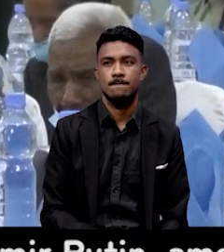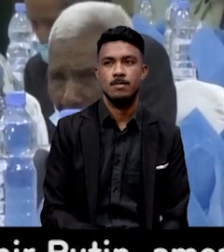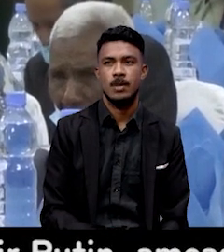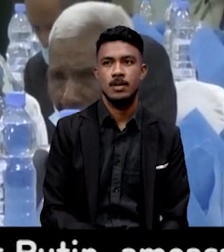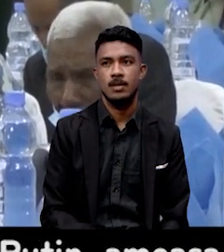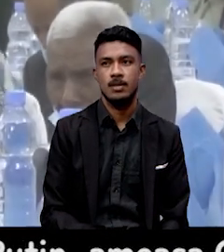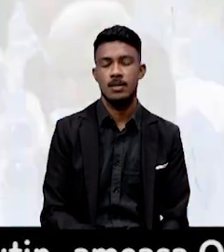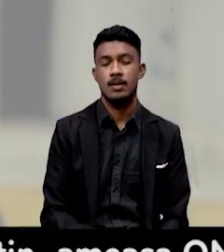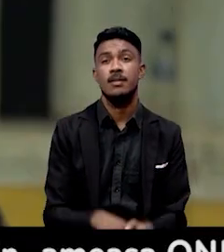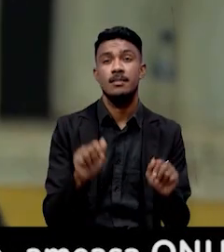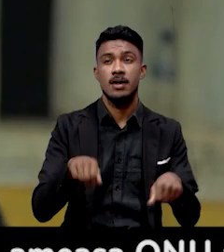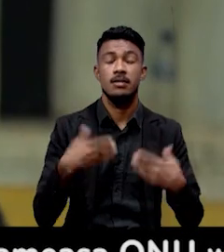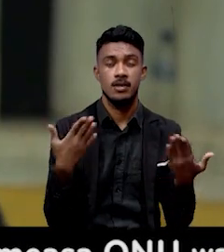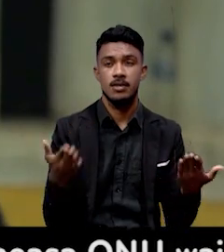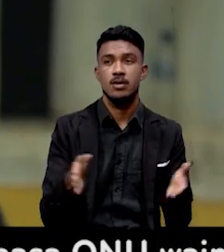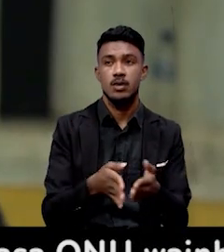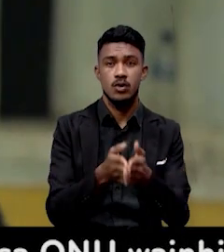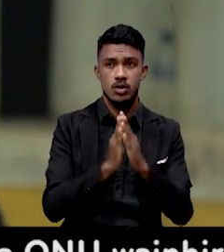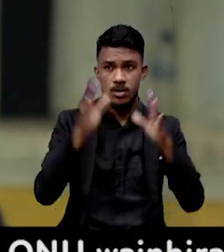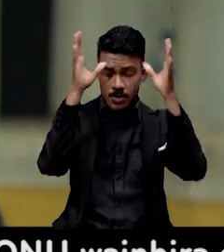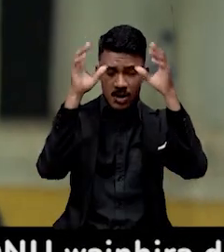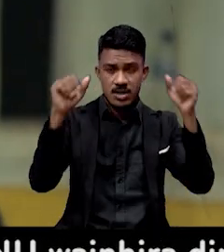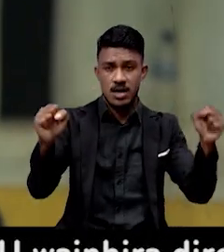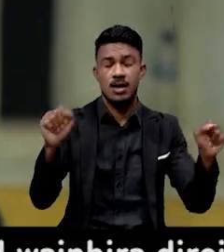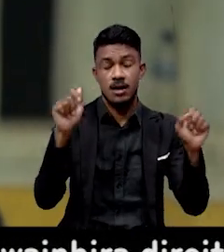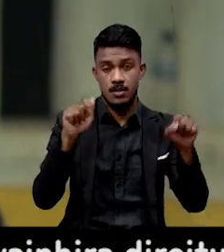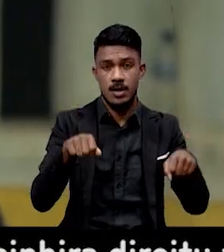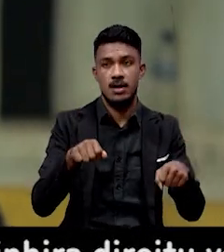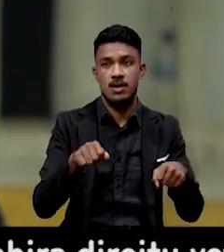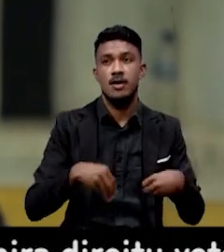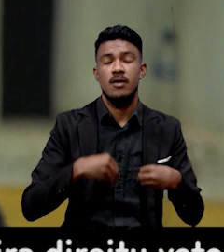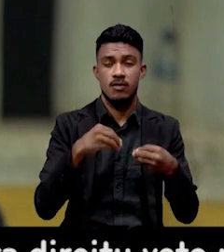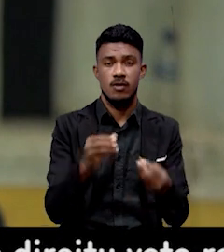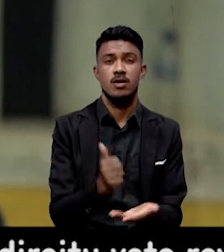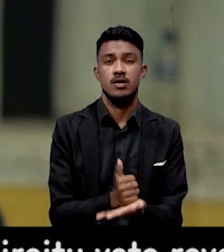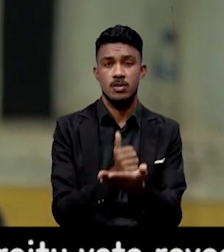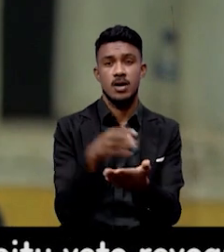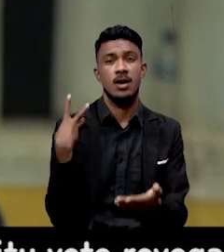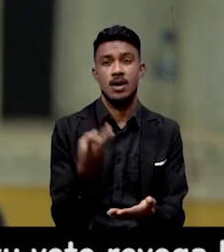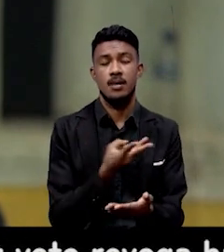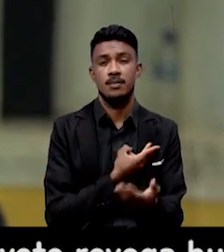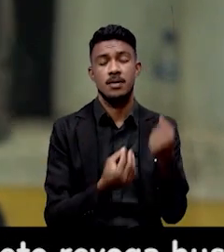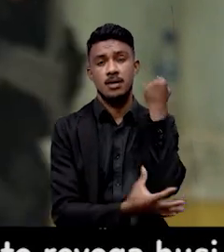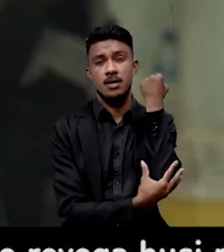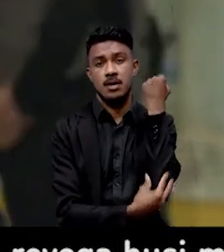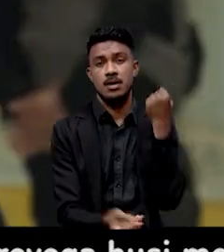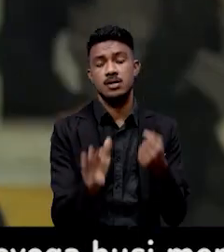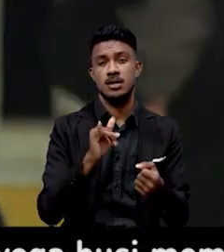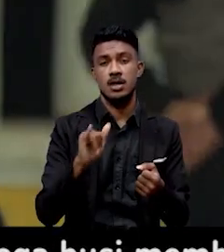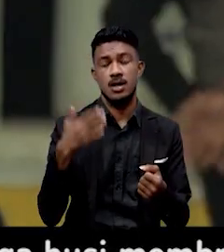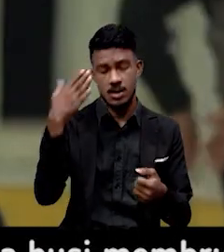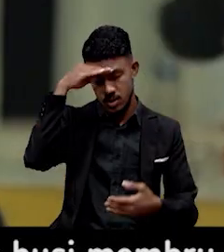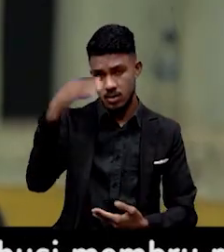veniwa to bebe usu banai presidente kari pele fo apoio neti bami o anki aksira o amini o ansira ya